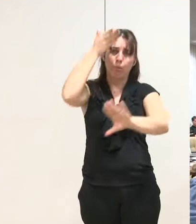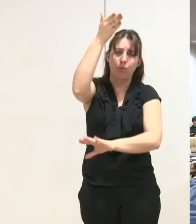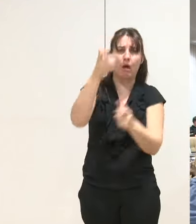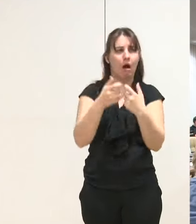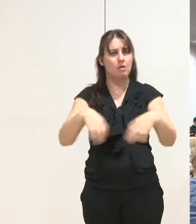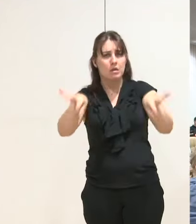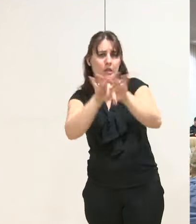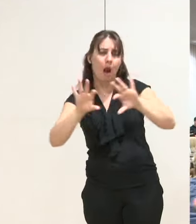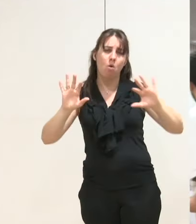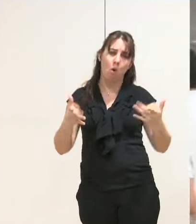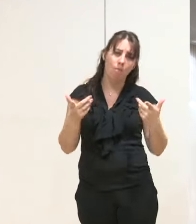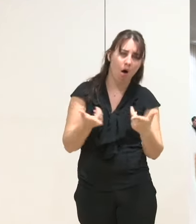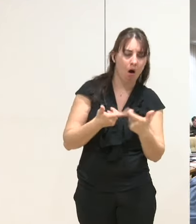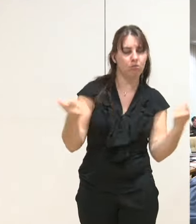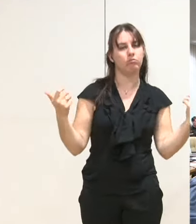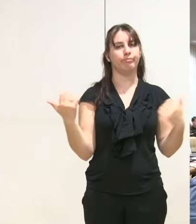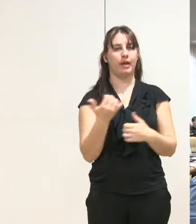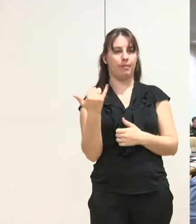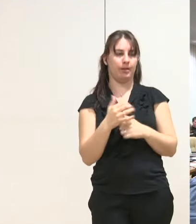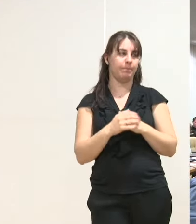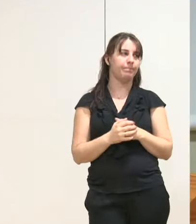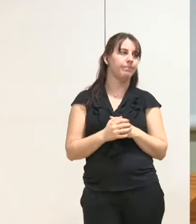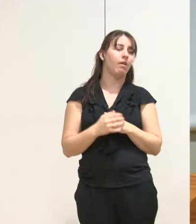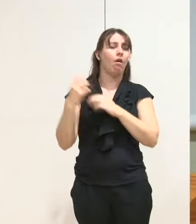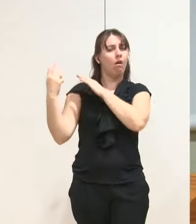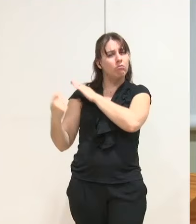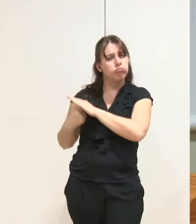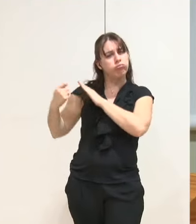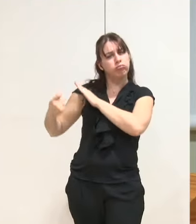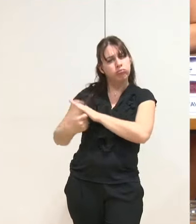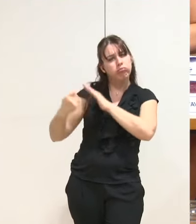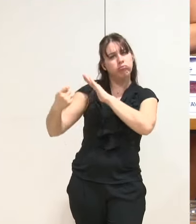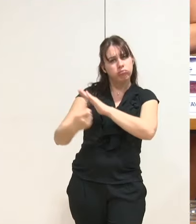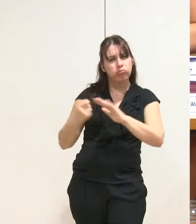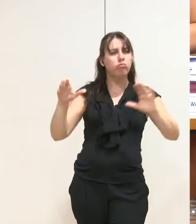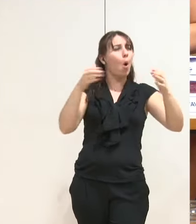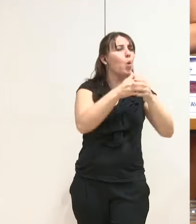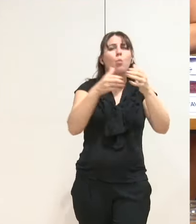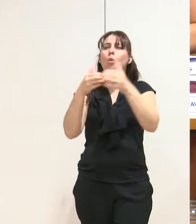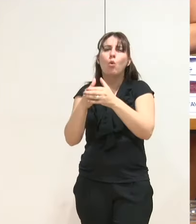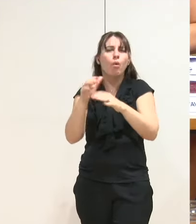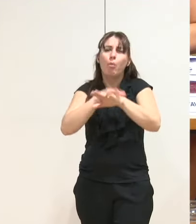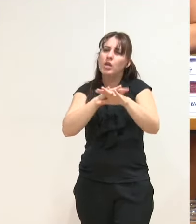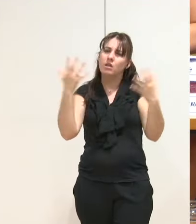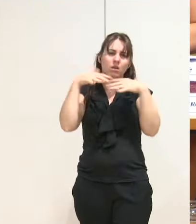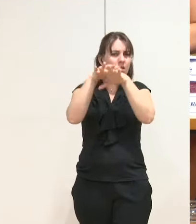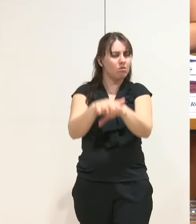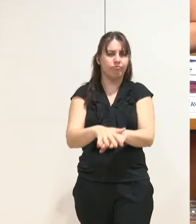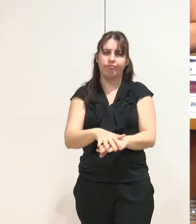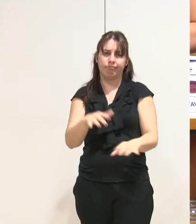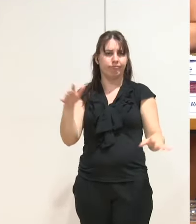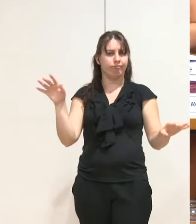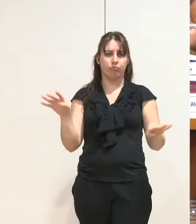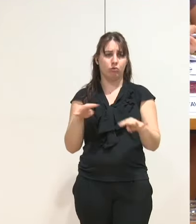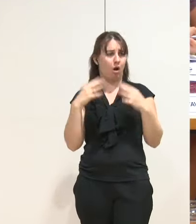structure nous avons pu à plusieurs reprises tout groupe politique confondu je crois partager un constat concernant l'équipement